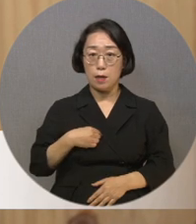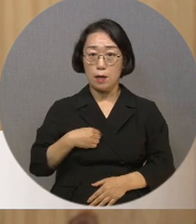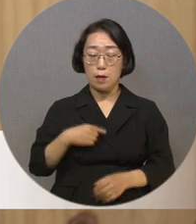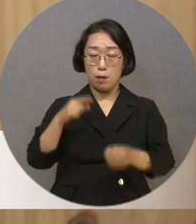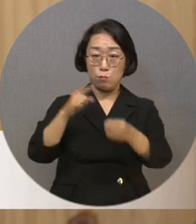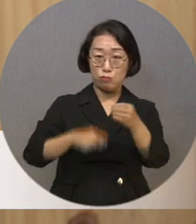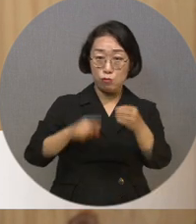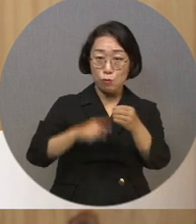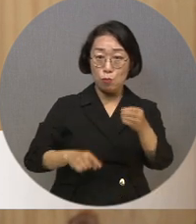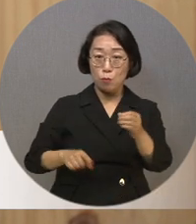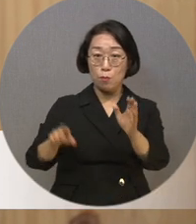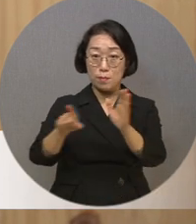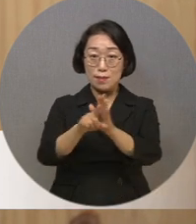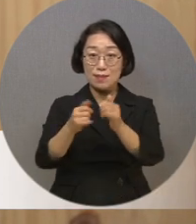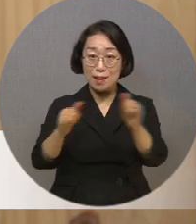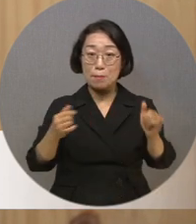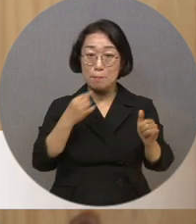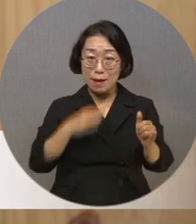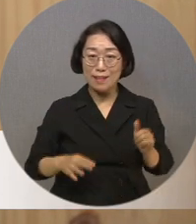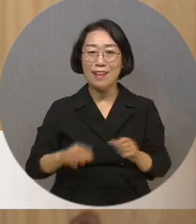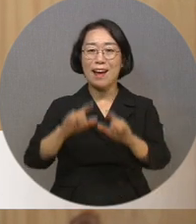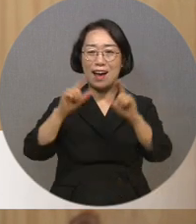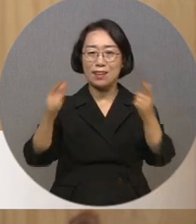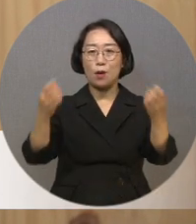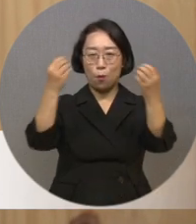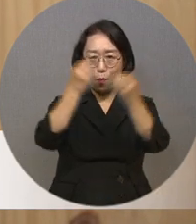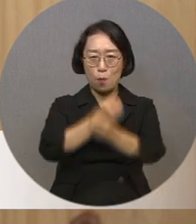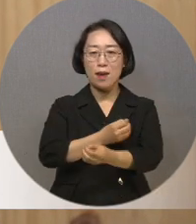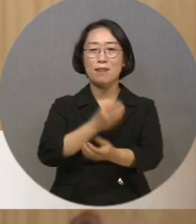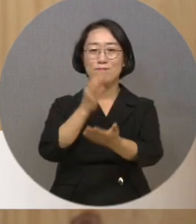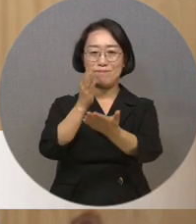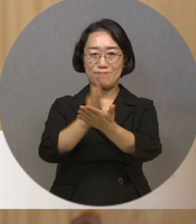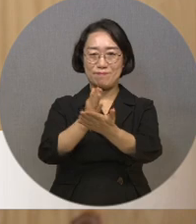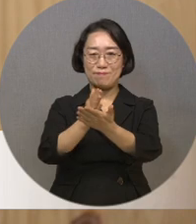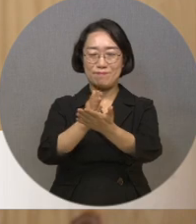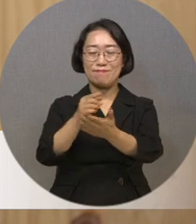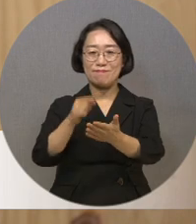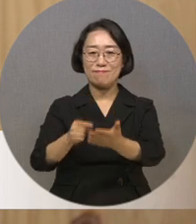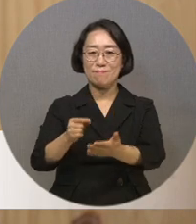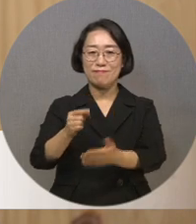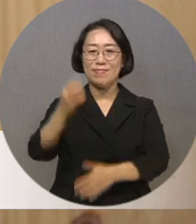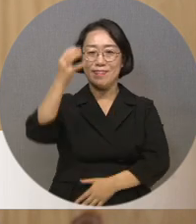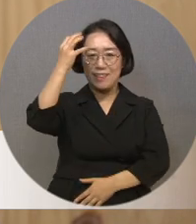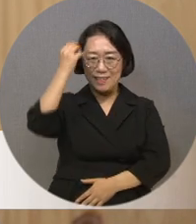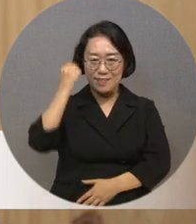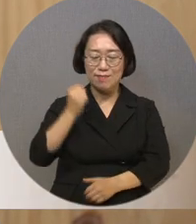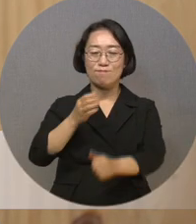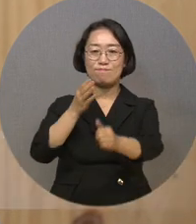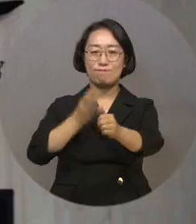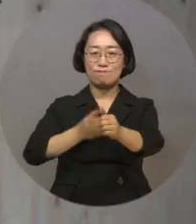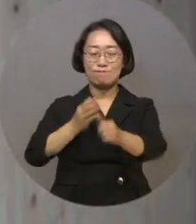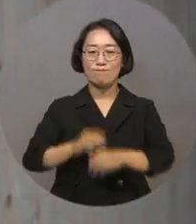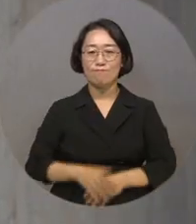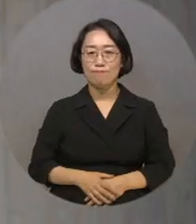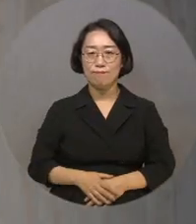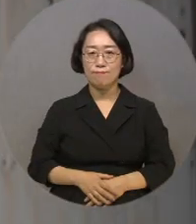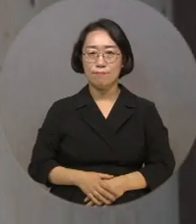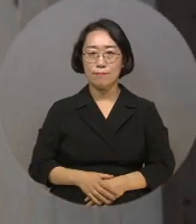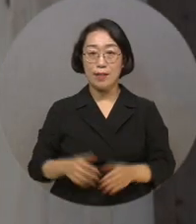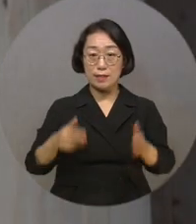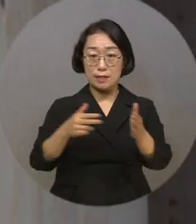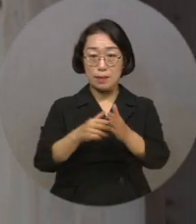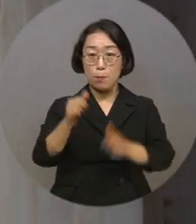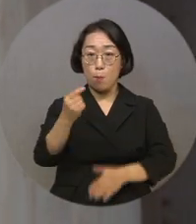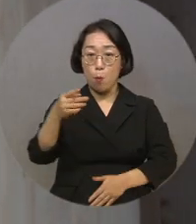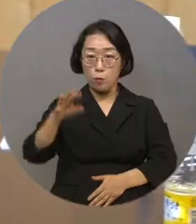왔는데 우리 불자들만 모시는 곳이 아니니까 그걸 조금 염두에 두면 좋을 것 같아요. 재단법인